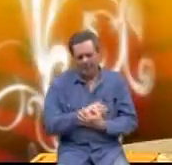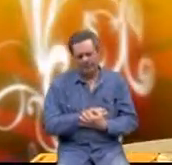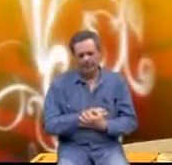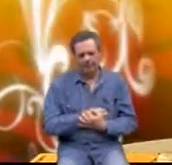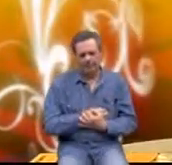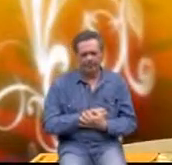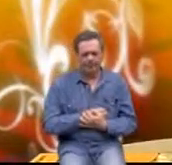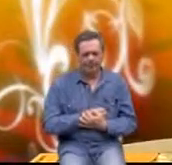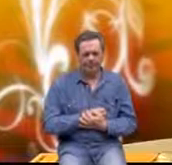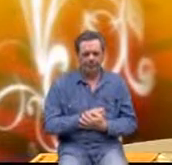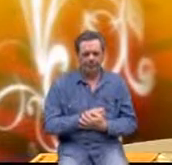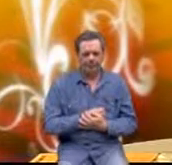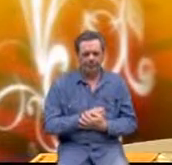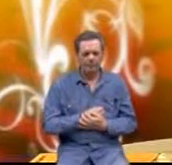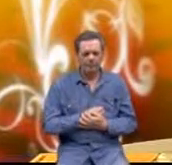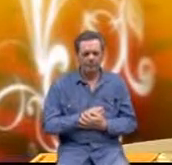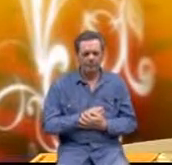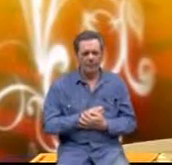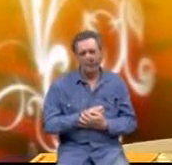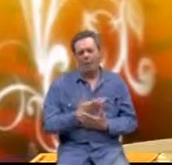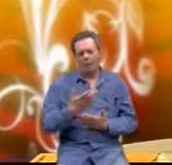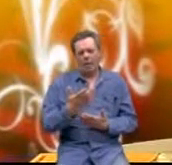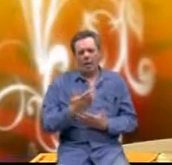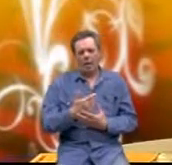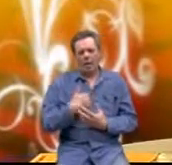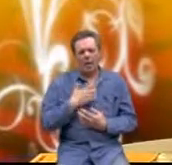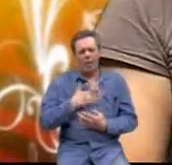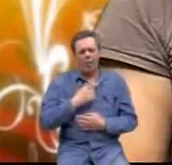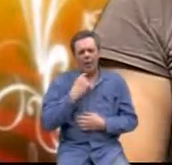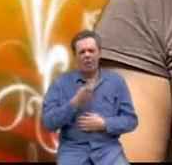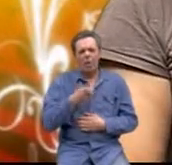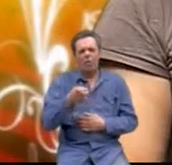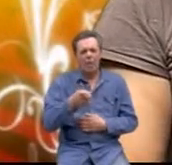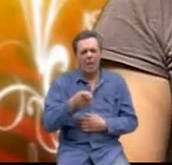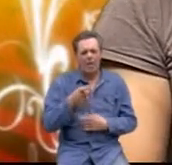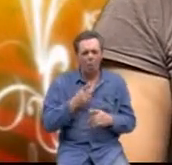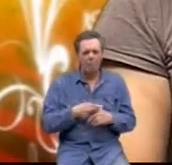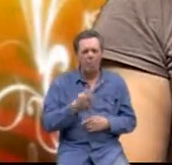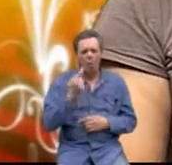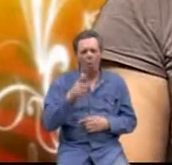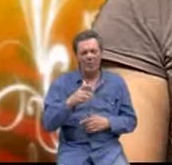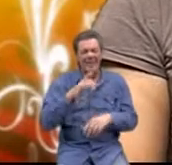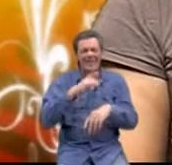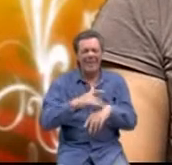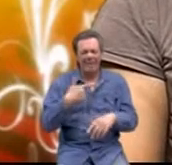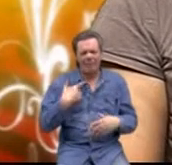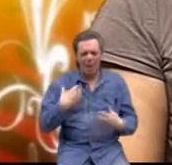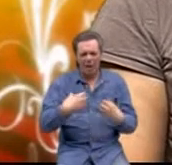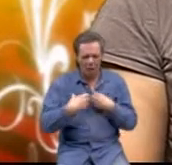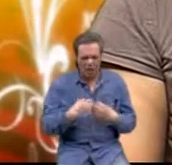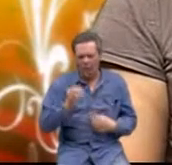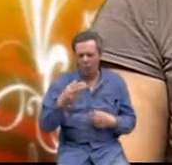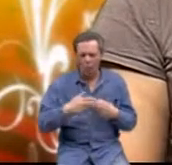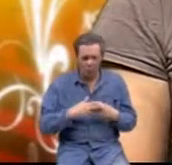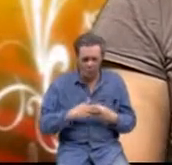informacija, da. Točno. Treba, ali mislim, ja bih voljela isto reći da je to jedan upravo od ciljeva ovog sajma Dobrosusjedstva,